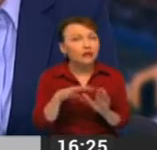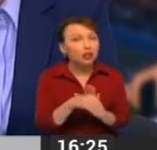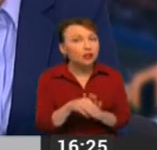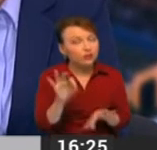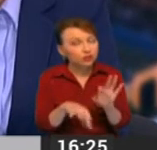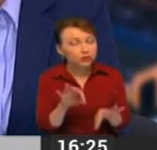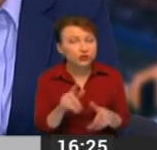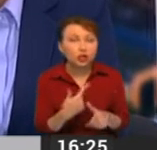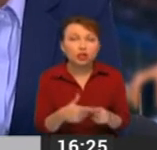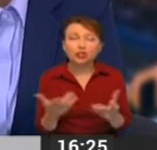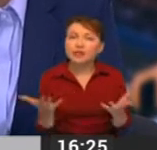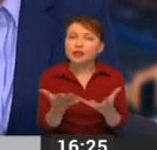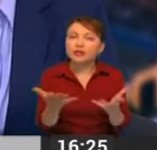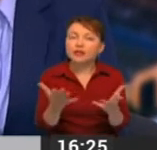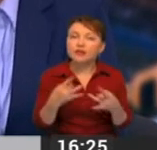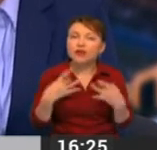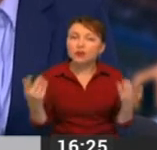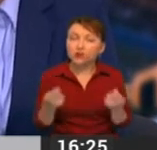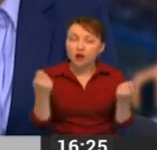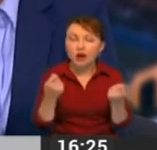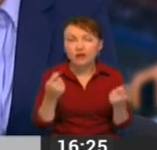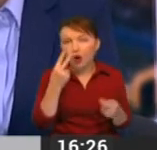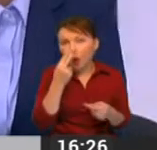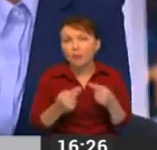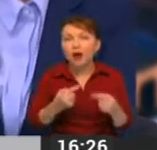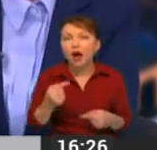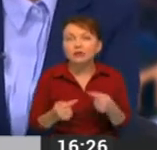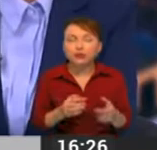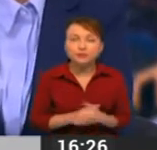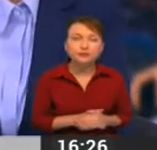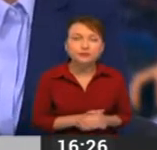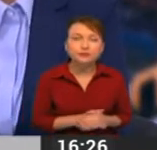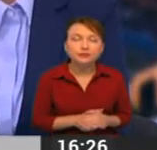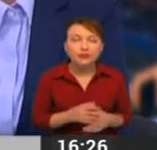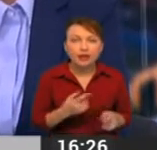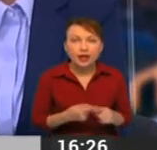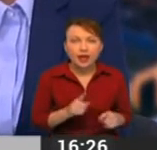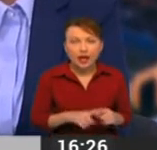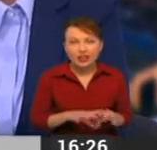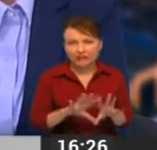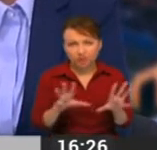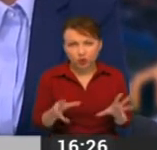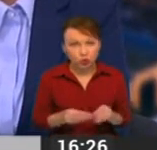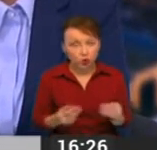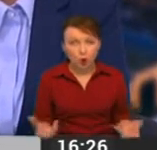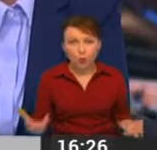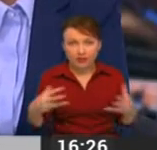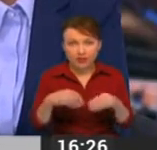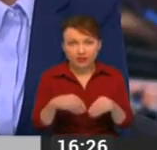чи, можливо, якісь святкування, обряди и так далі? Вы знаете, это вообще все объединяет как